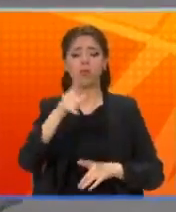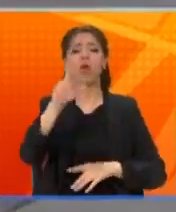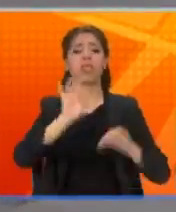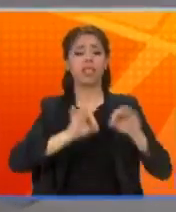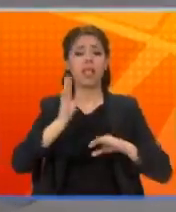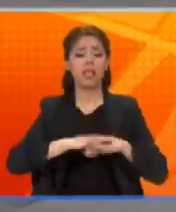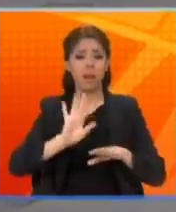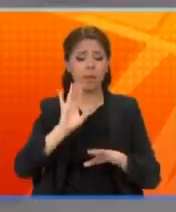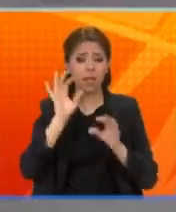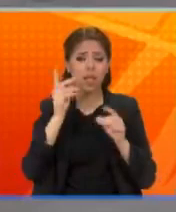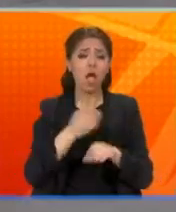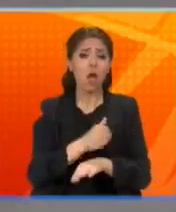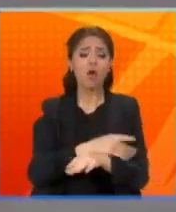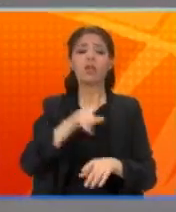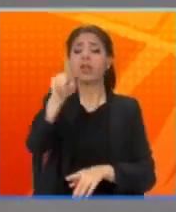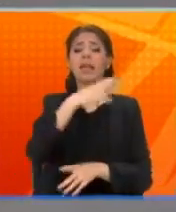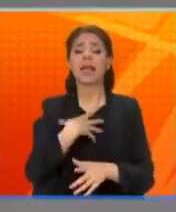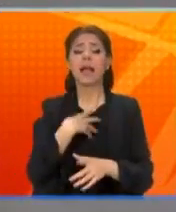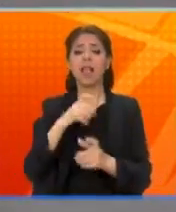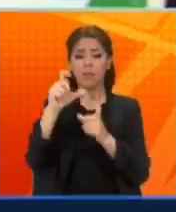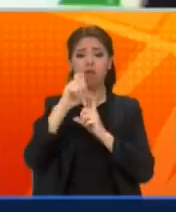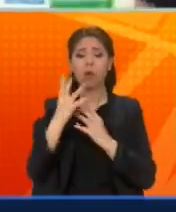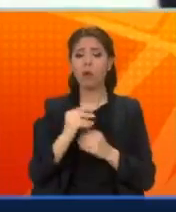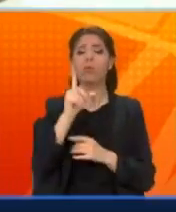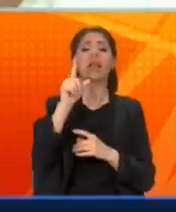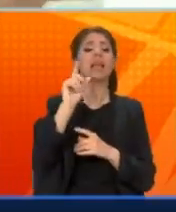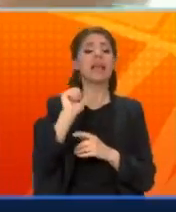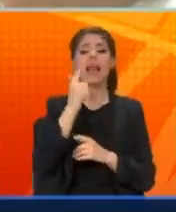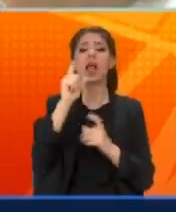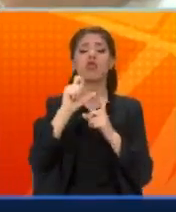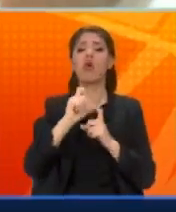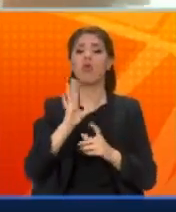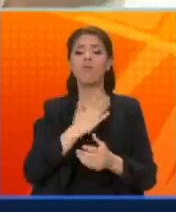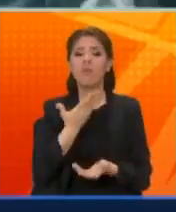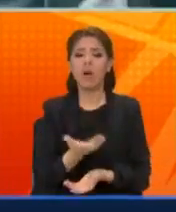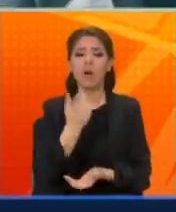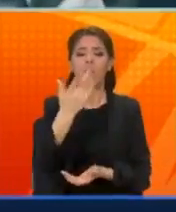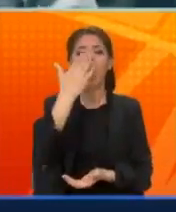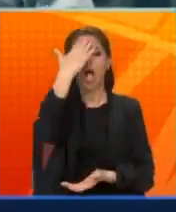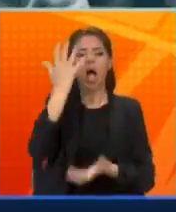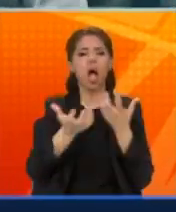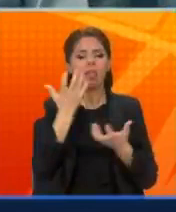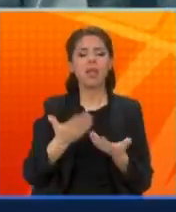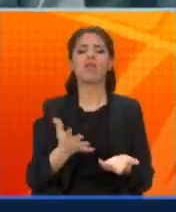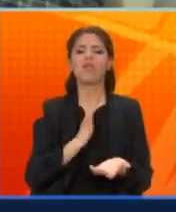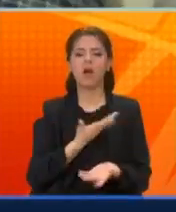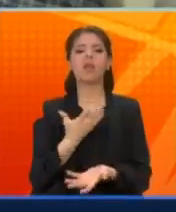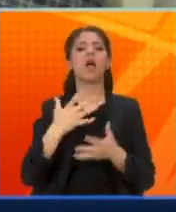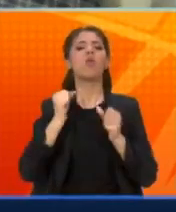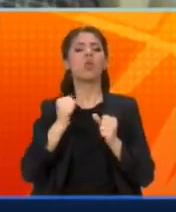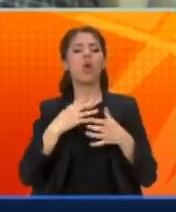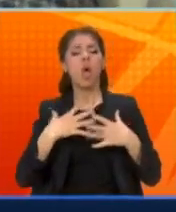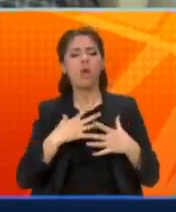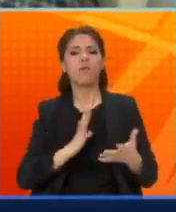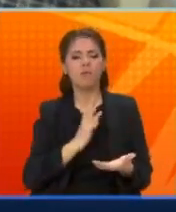önce kendinize sormanız gereken bazı sorular var. Örneğin yüksek ateşiniz, kuru öksürüğünüz ya da